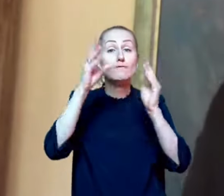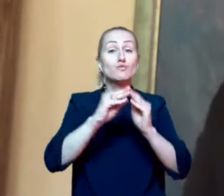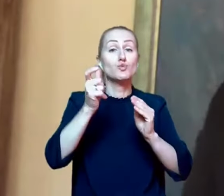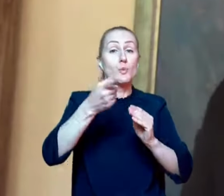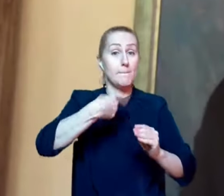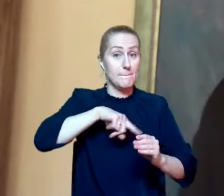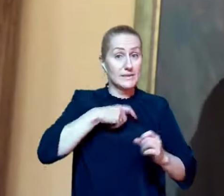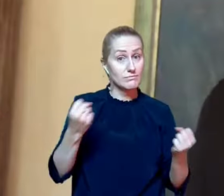wysiłki,